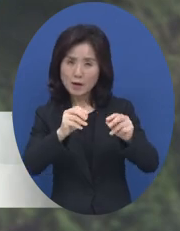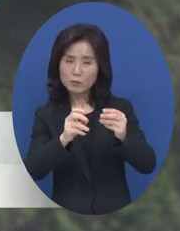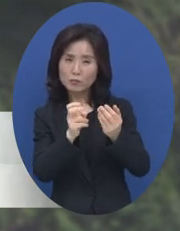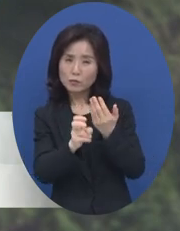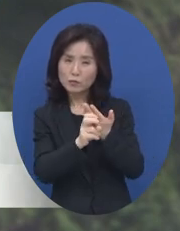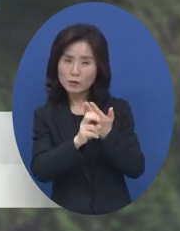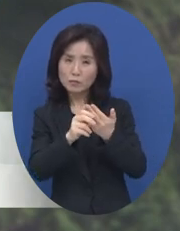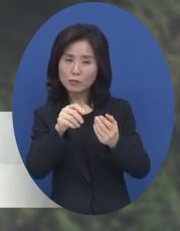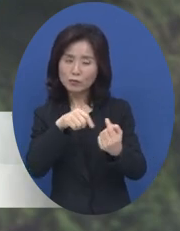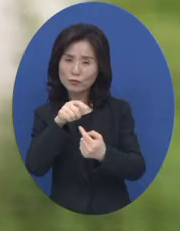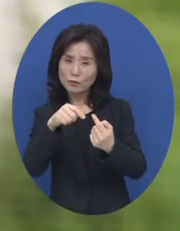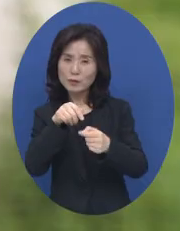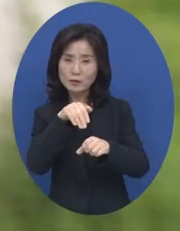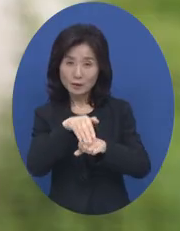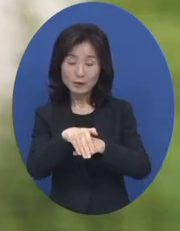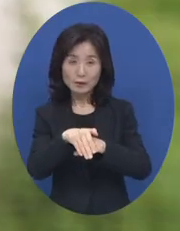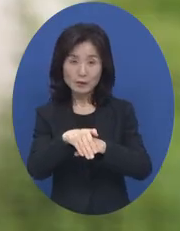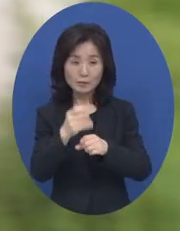보시죠